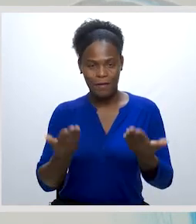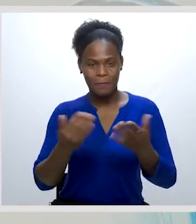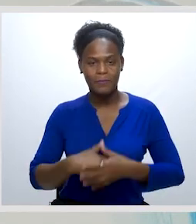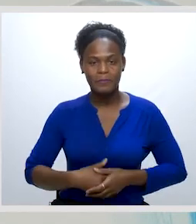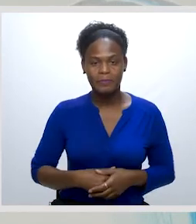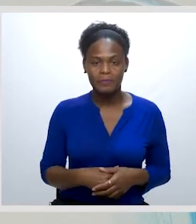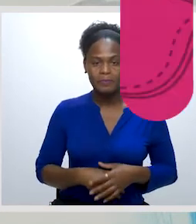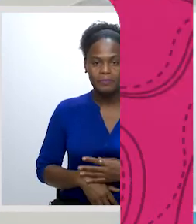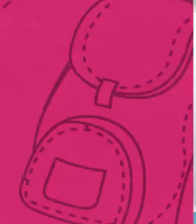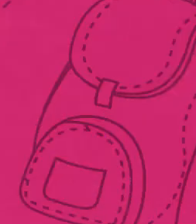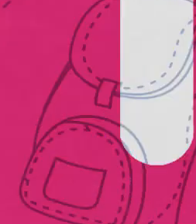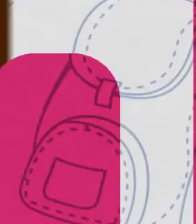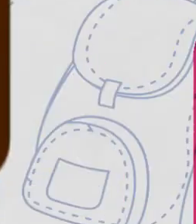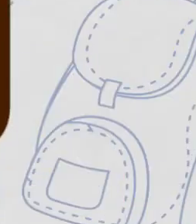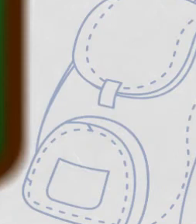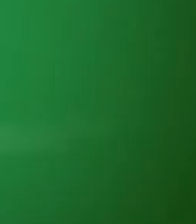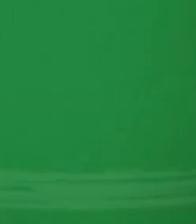y va?